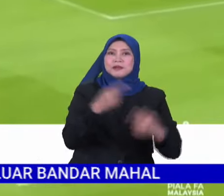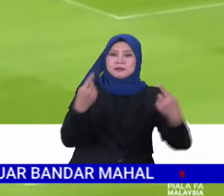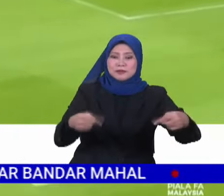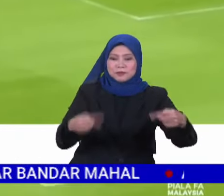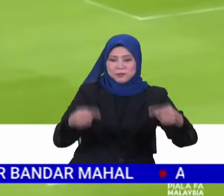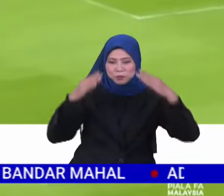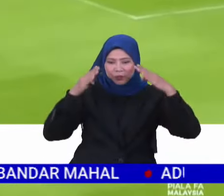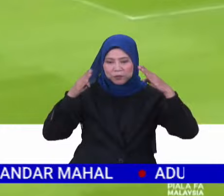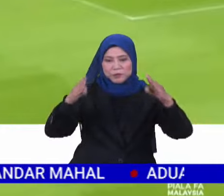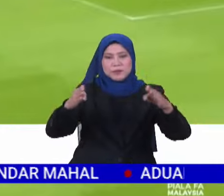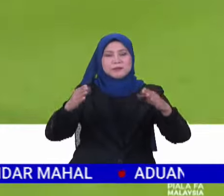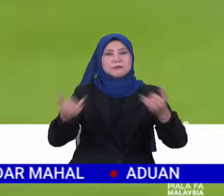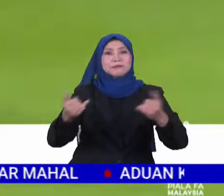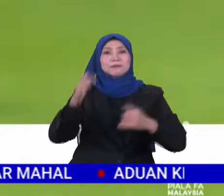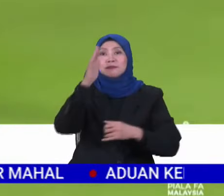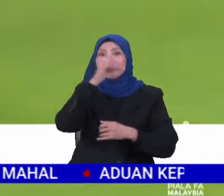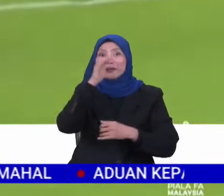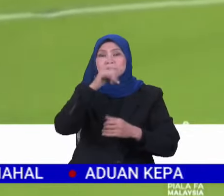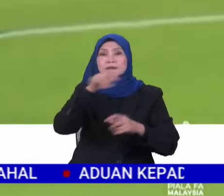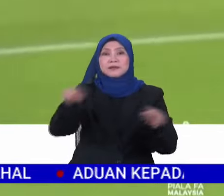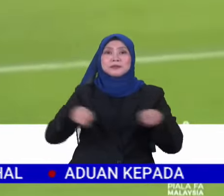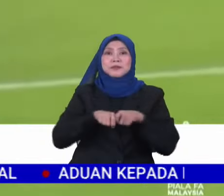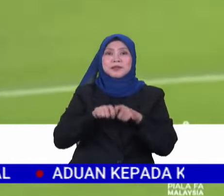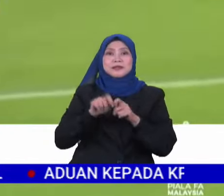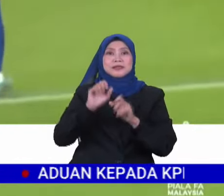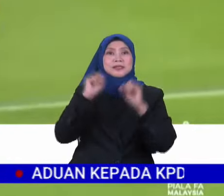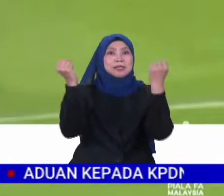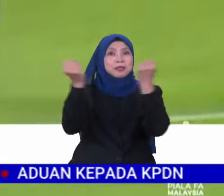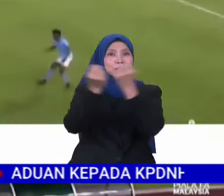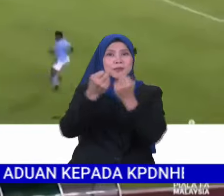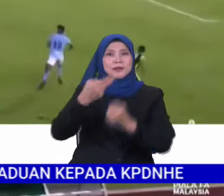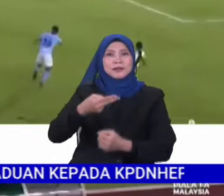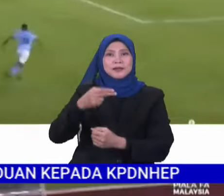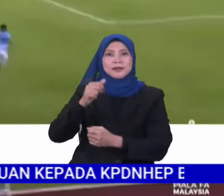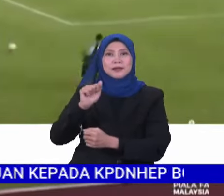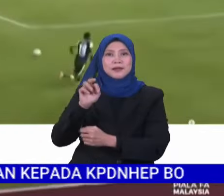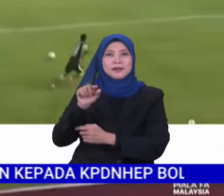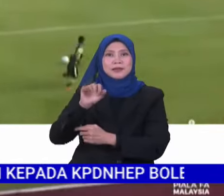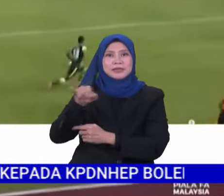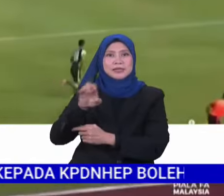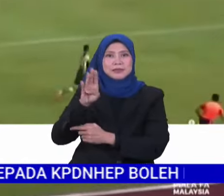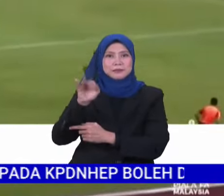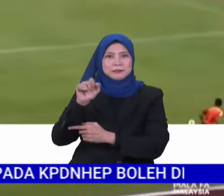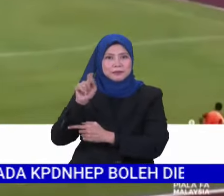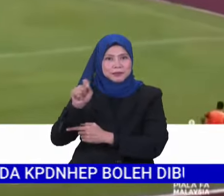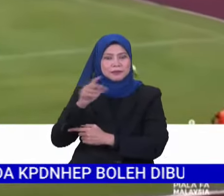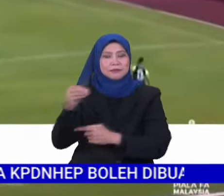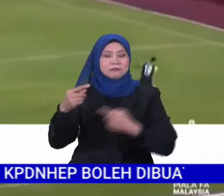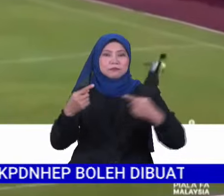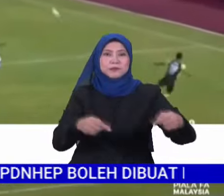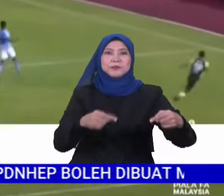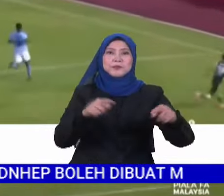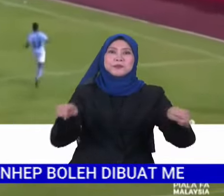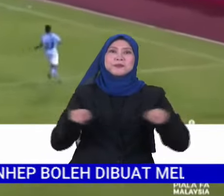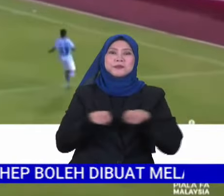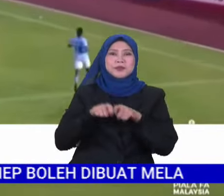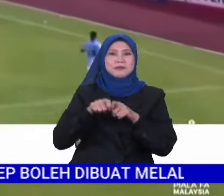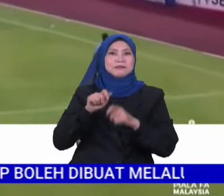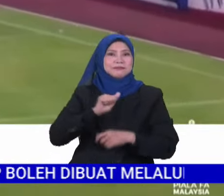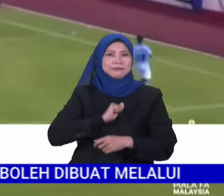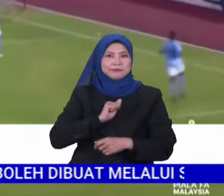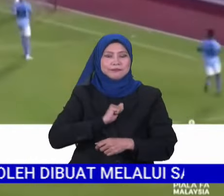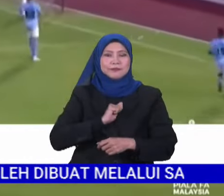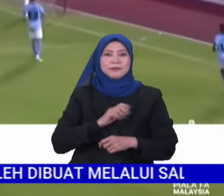aksi tumpuan mereka akan bermain di STD mansubat sekaligus memberi kelebihan beraksi di laman sendiri sripan